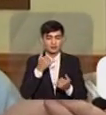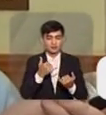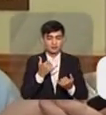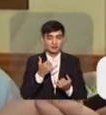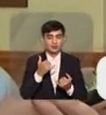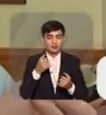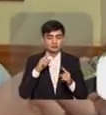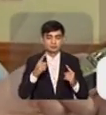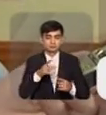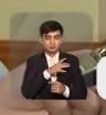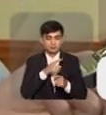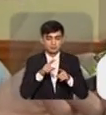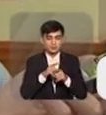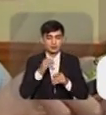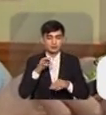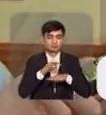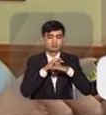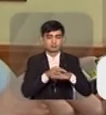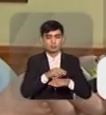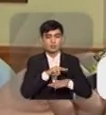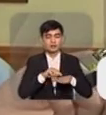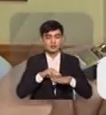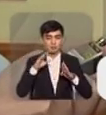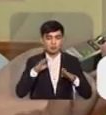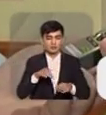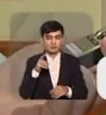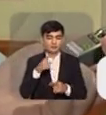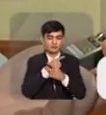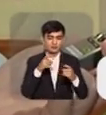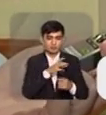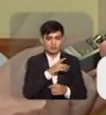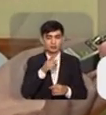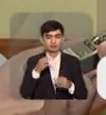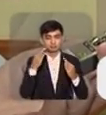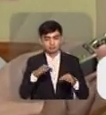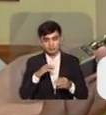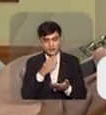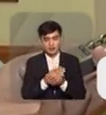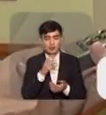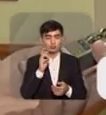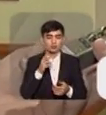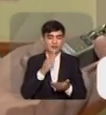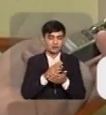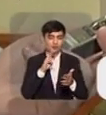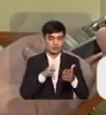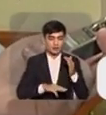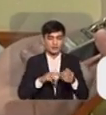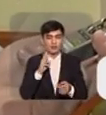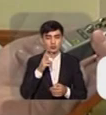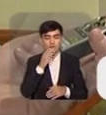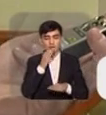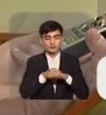26 человек были задержаны и доставлены в полицию. Некоторым мы дали предупреждение и отпустили. Кто-то получил штраф. Есть также те, кто